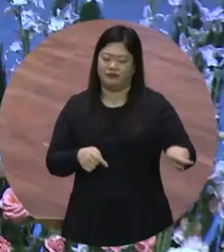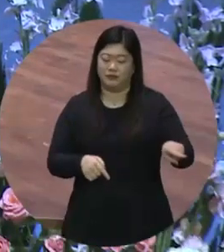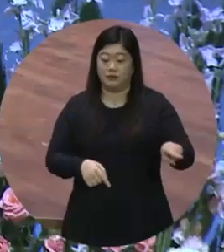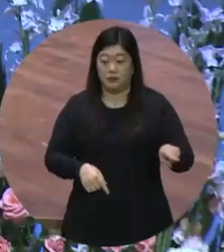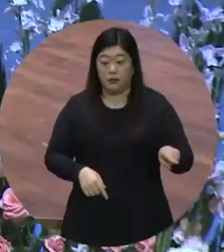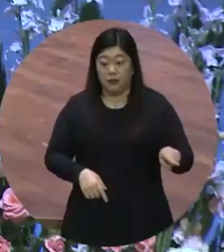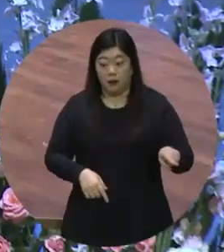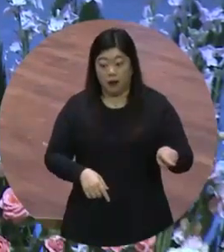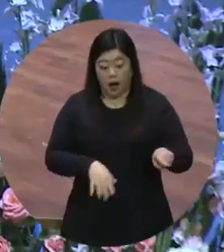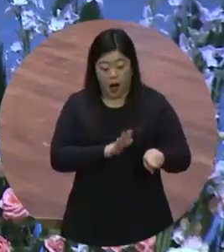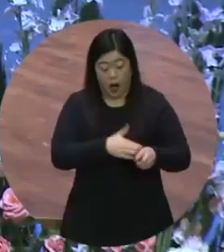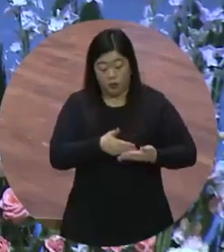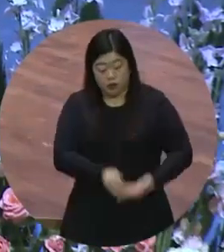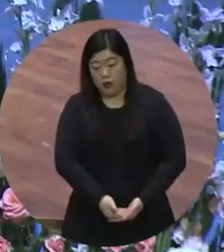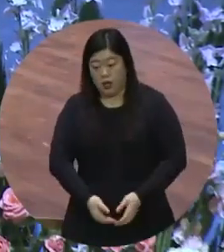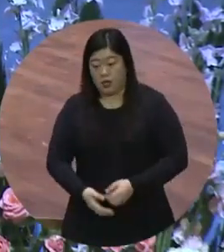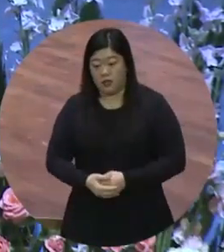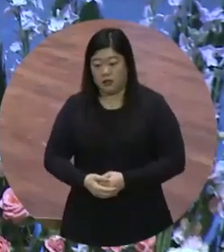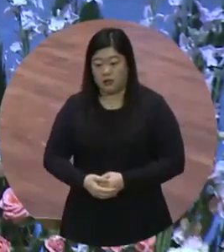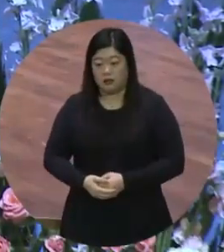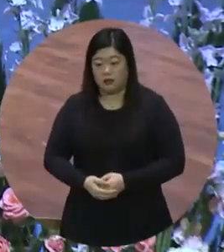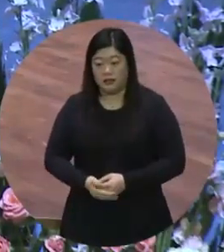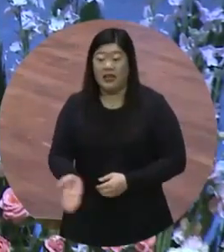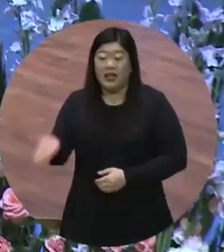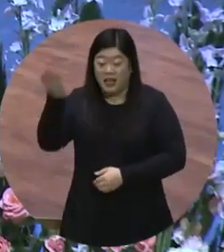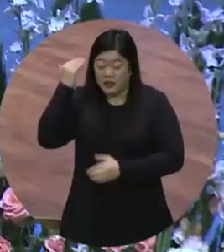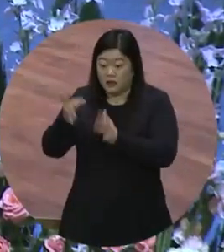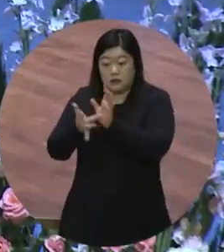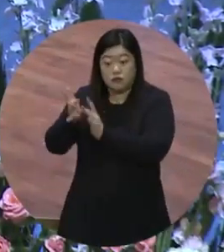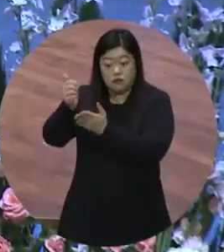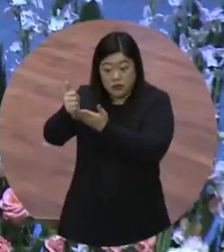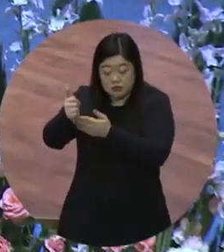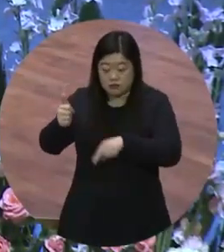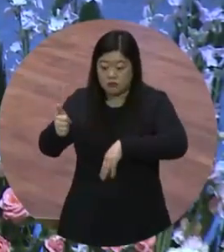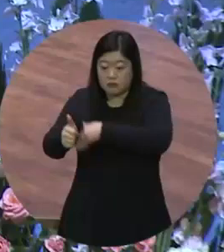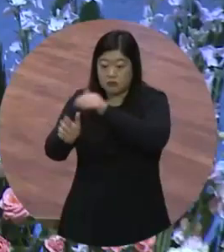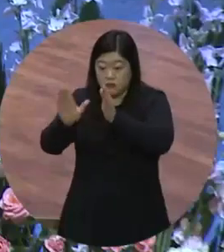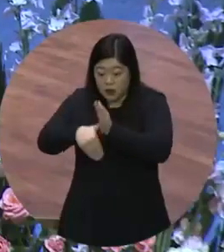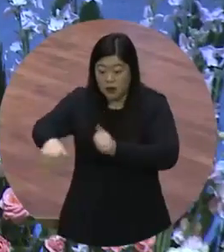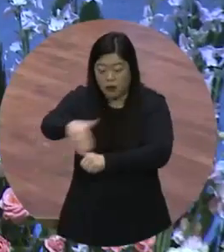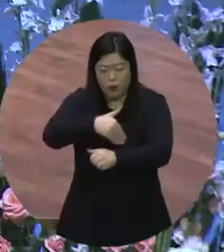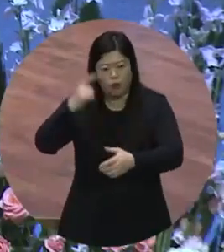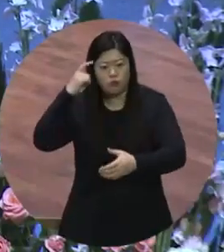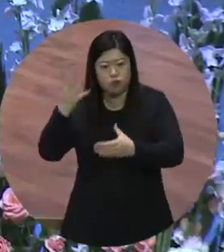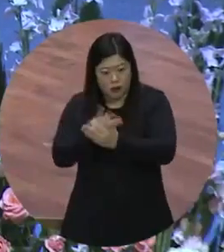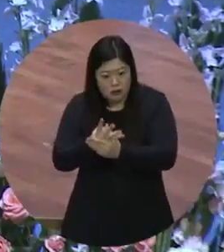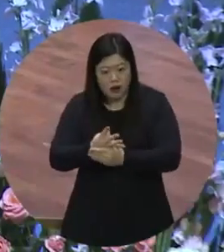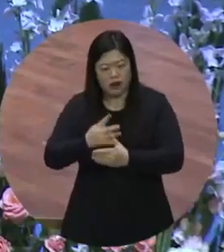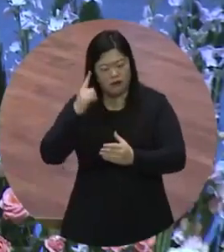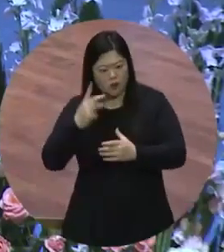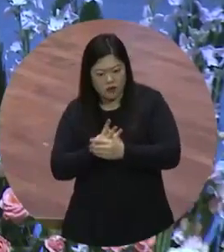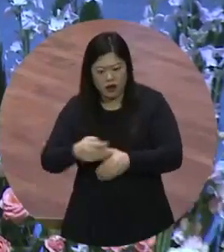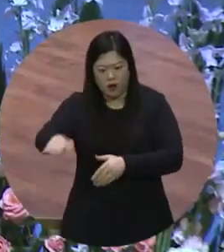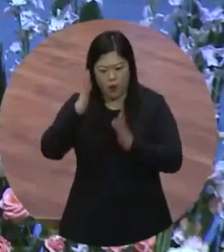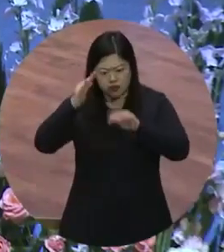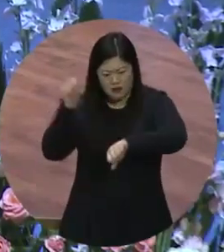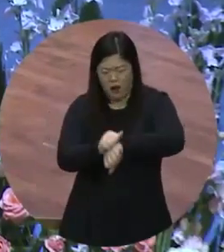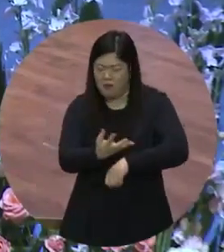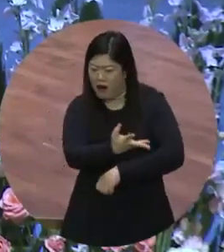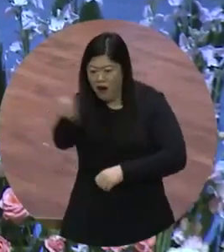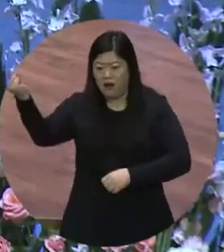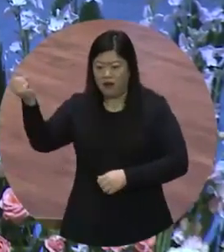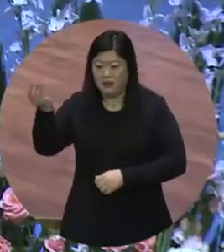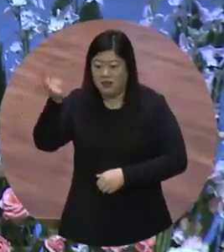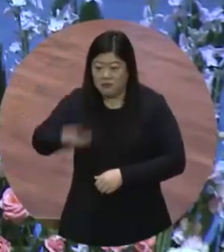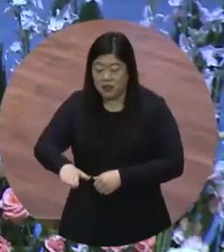그래서 말이 그 당시에도 막 학박사들 많았지만 안 썼어요. 그런 사람들을. 지 생각이 많고 자기 계획이 많고 자기 경험이 많기 때문에 안